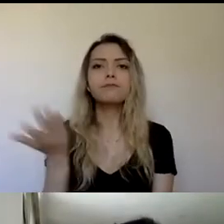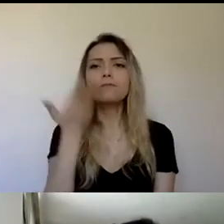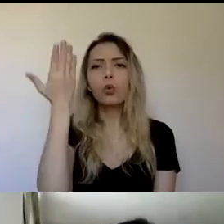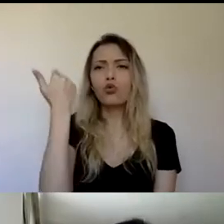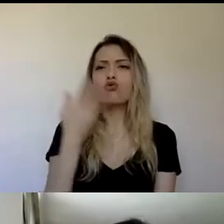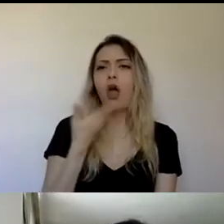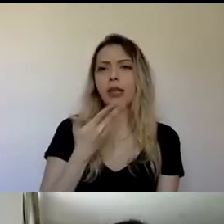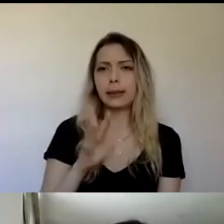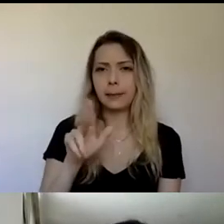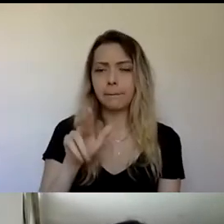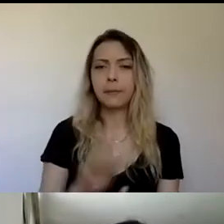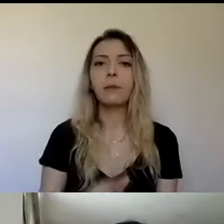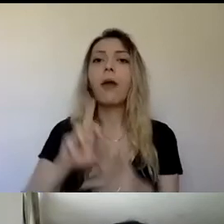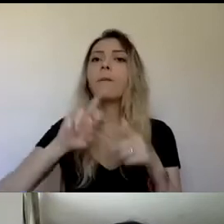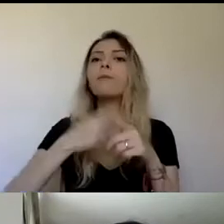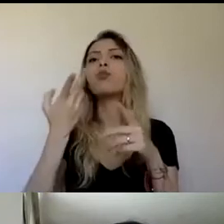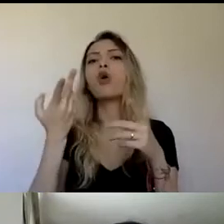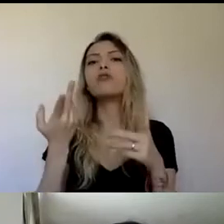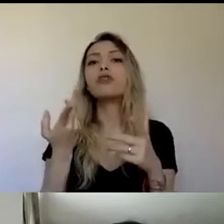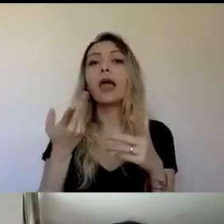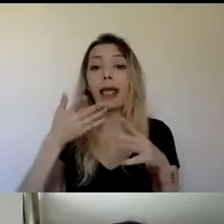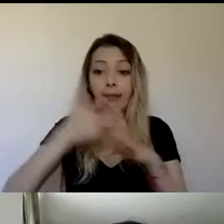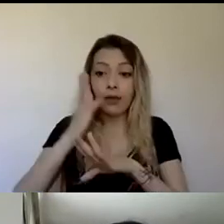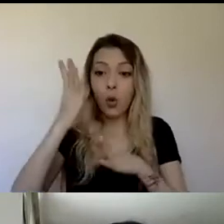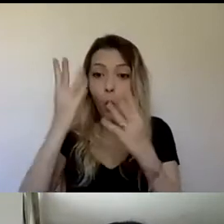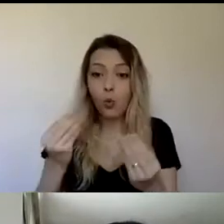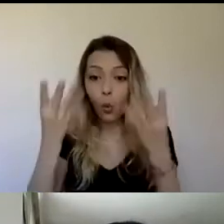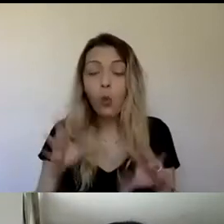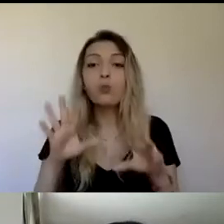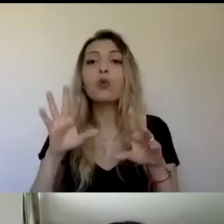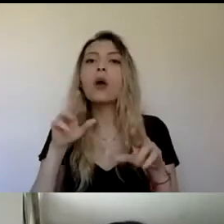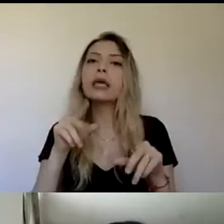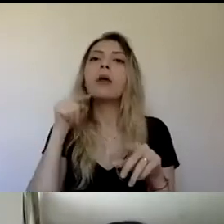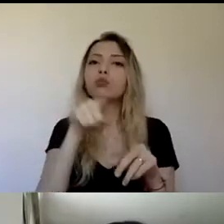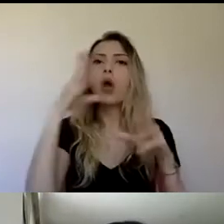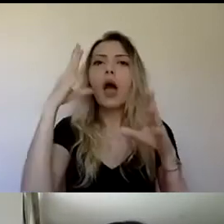iyi işleyip işlemediğini anlamak için de göstergeler kullanıyoruz.